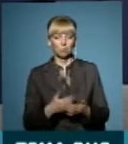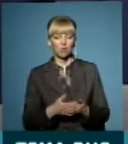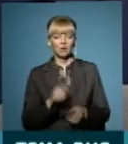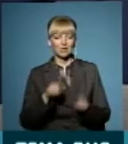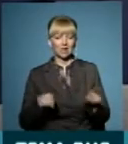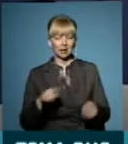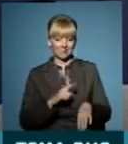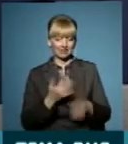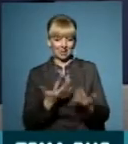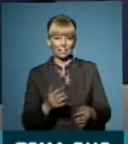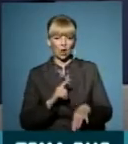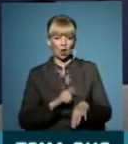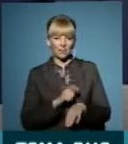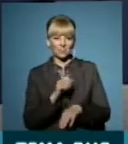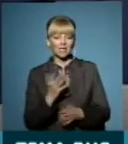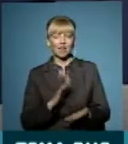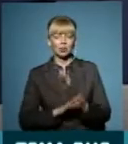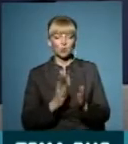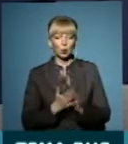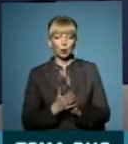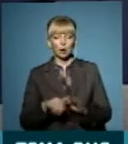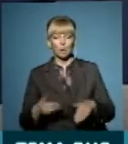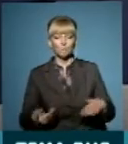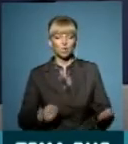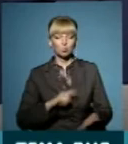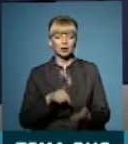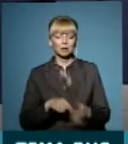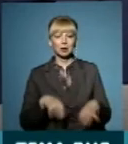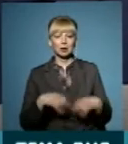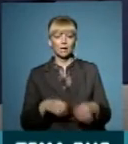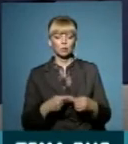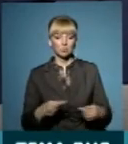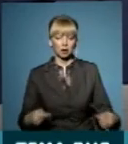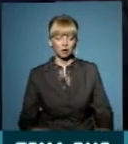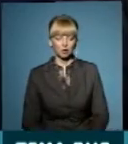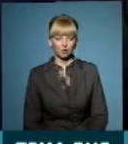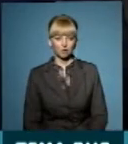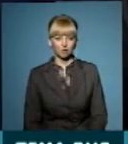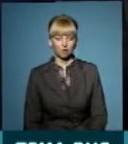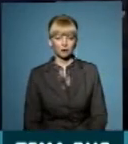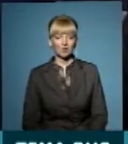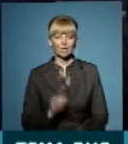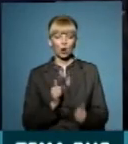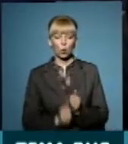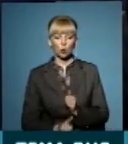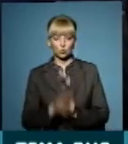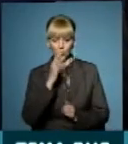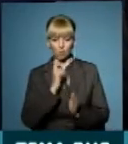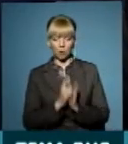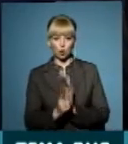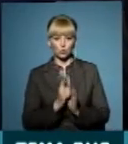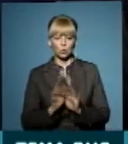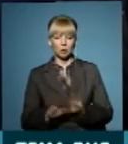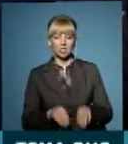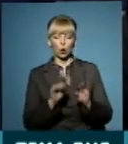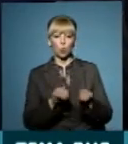декілька хвилин. Яка ситуація з міжміськими транспортними засобами? Значить, на кожному маршруті